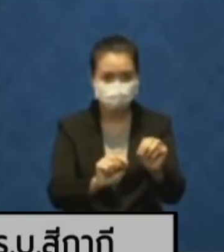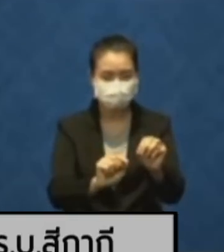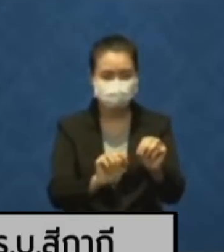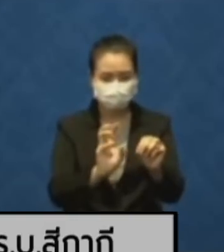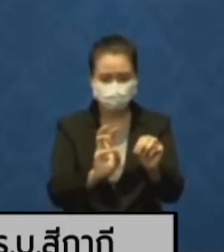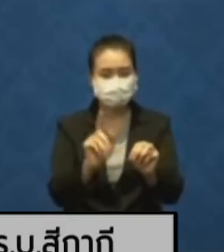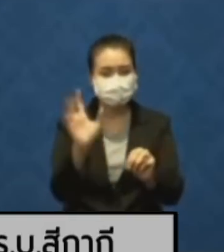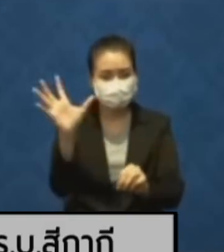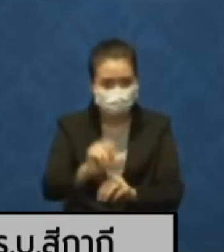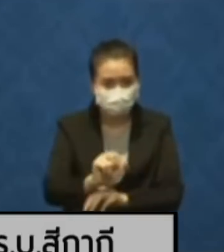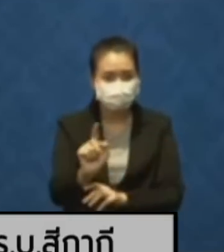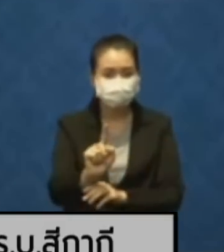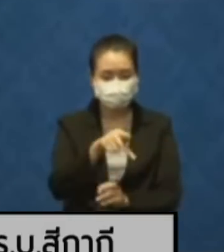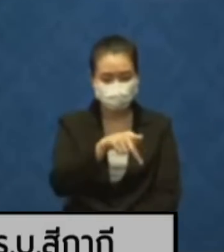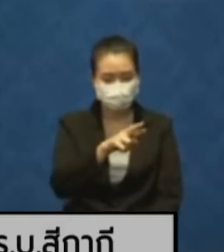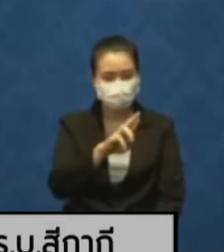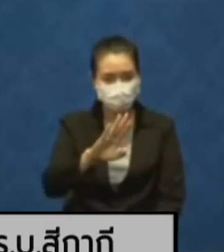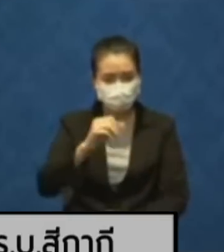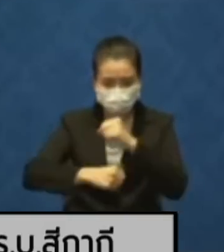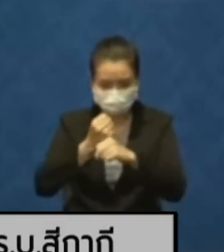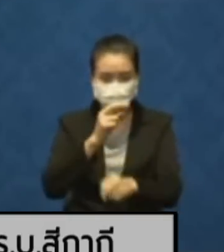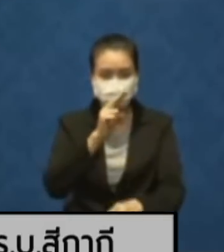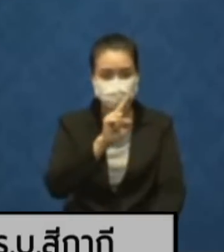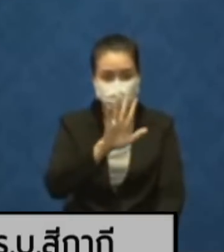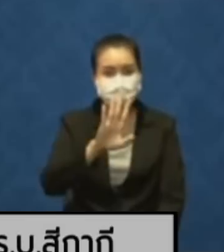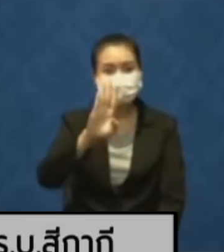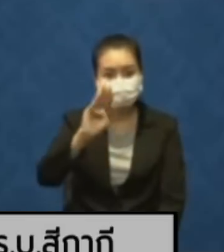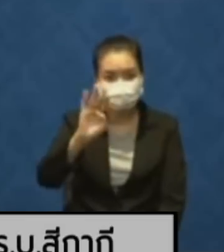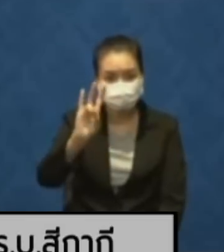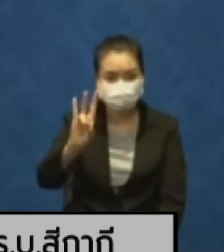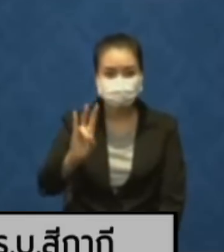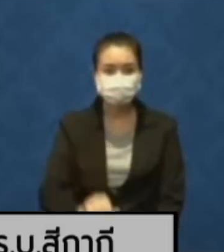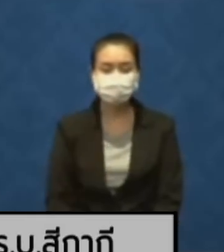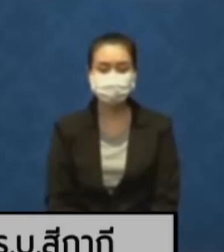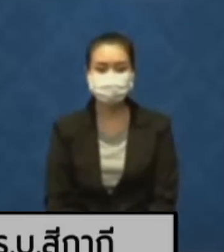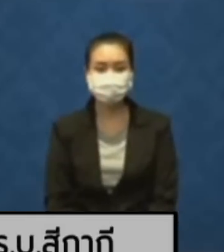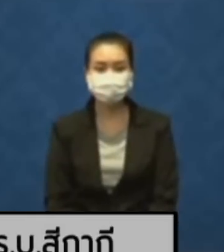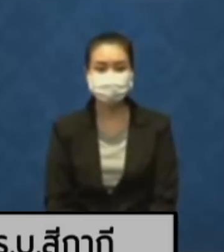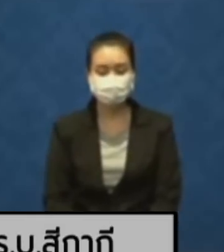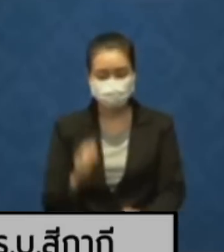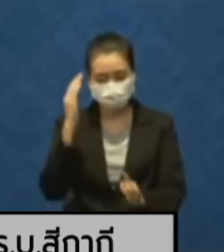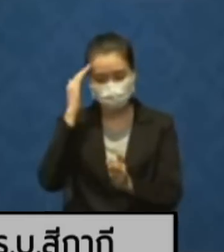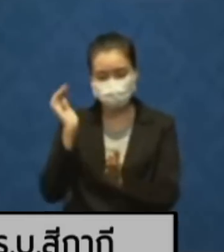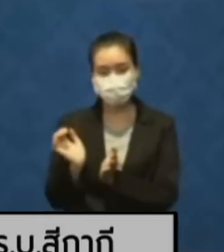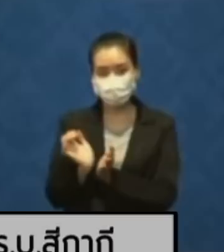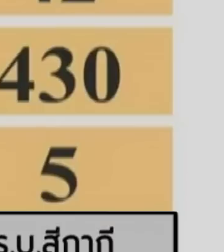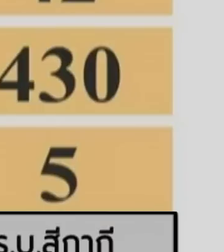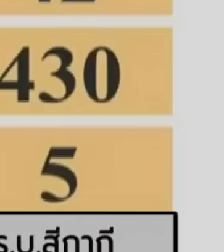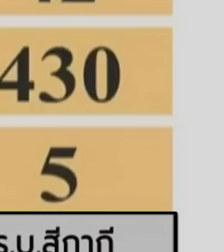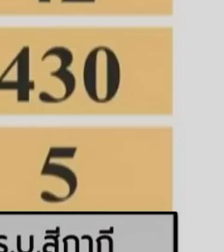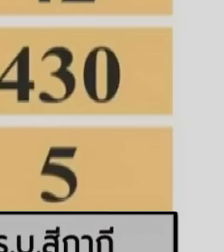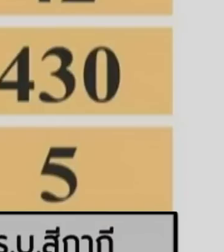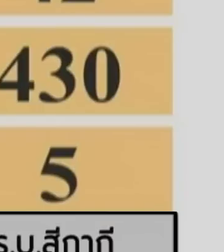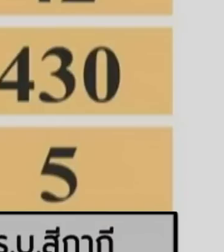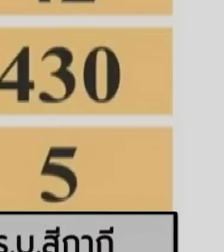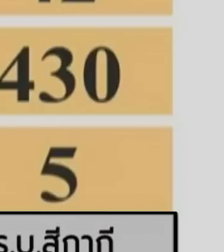ามใน Facebook นะบอกว่า บ่ายนี้ได้ชัยชนะเลๆ ในสึกใหญ